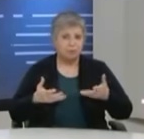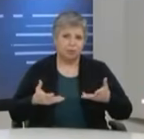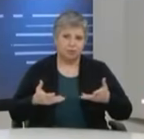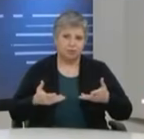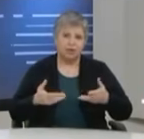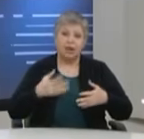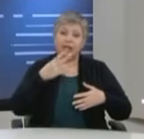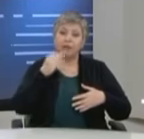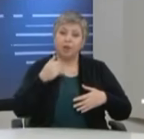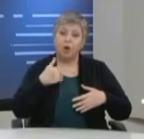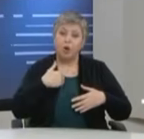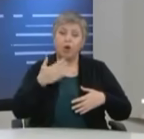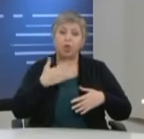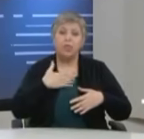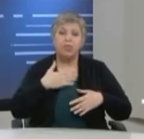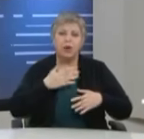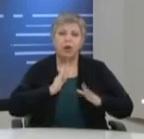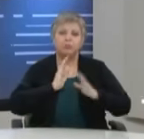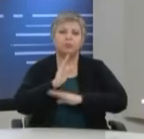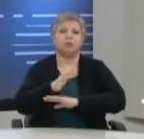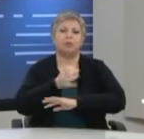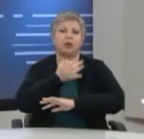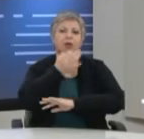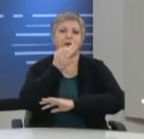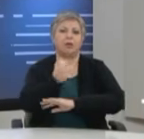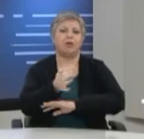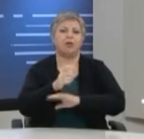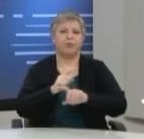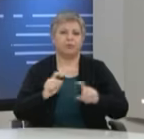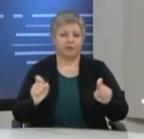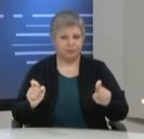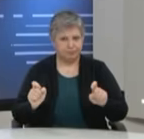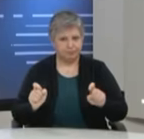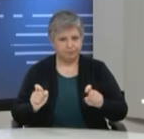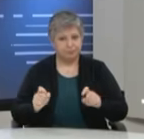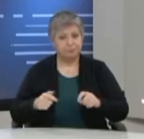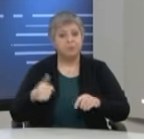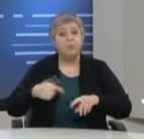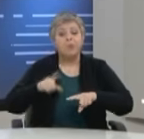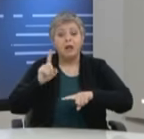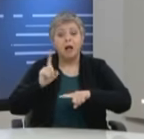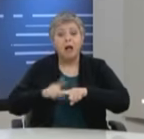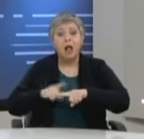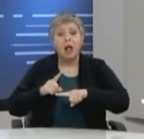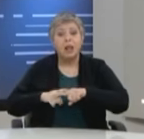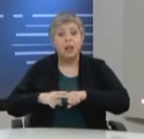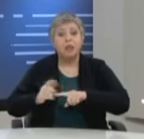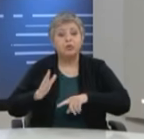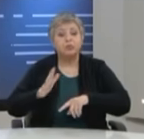ένα ξεκάθαρο μήνυμα. Εφόσον οι Έλληνες πολίτες με εμπιστευτούν ως